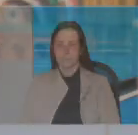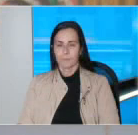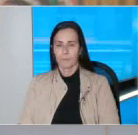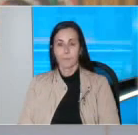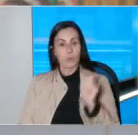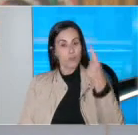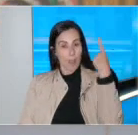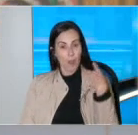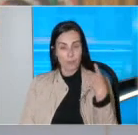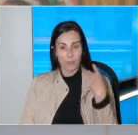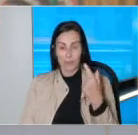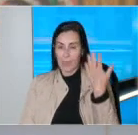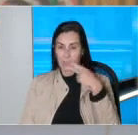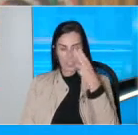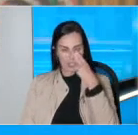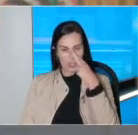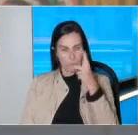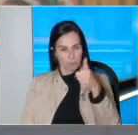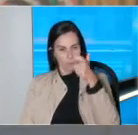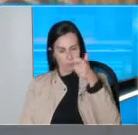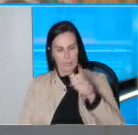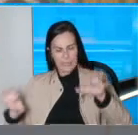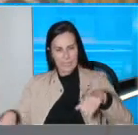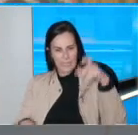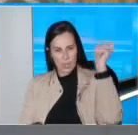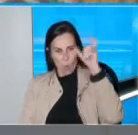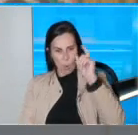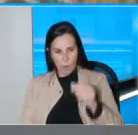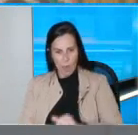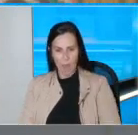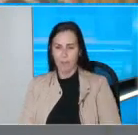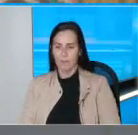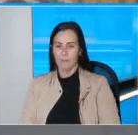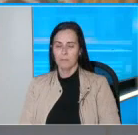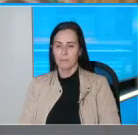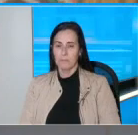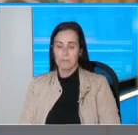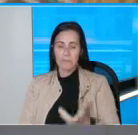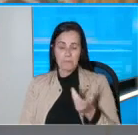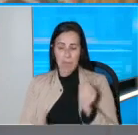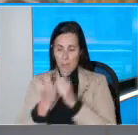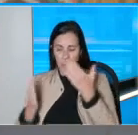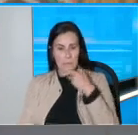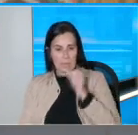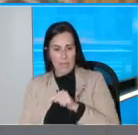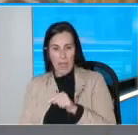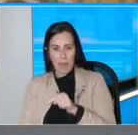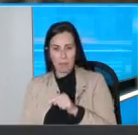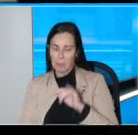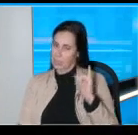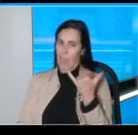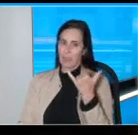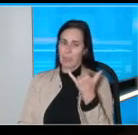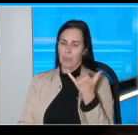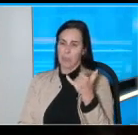האם בשבוע שעבר היה ניסיון התנגשות בחייו של נשיא טורקיה, רג'יפ טאיפ ארדואן? לפי התקשורת שלנו, הישראלית, בהחלט